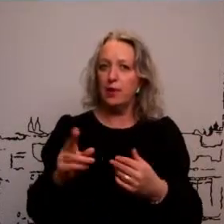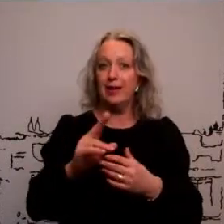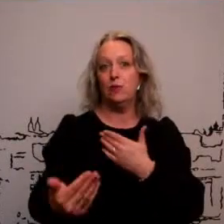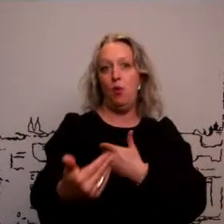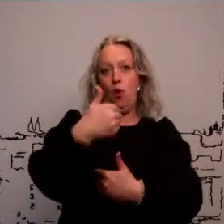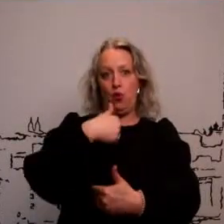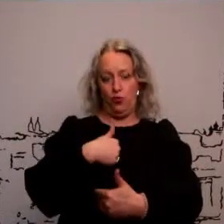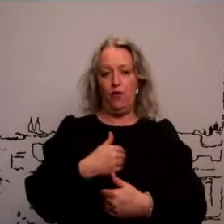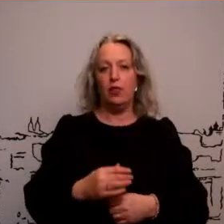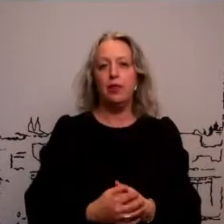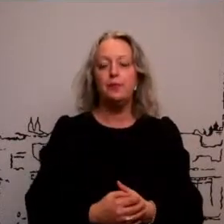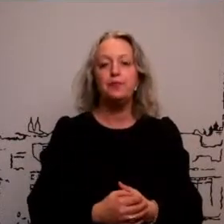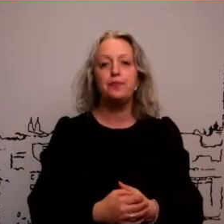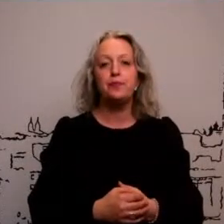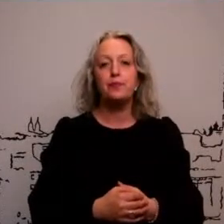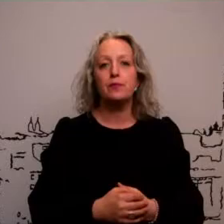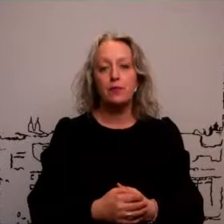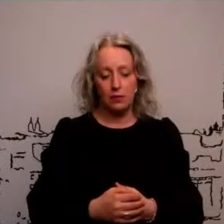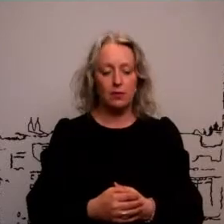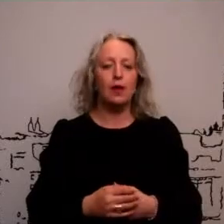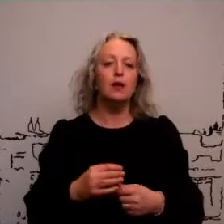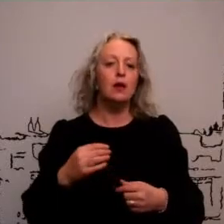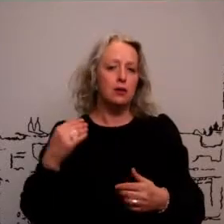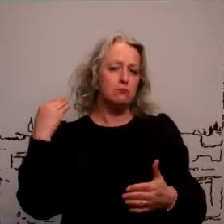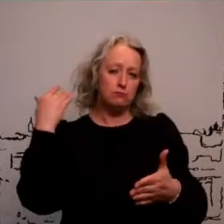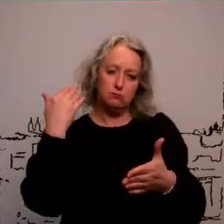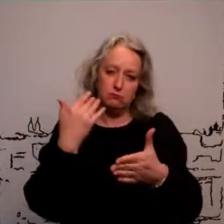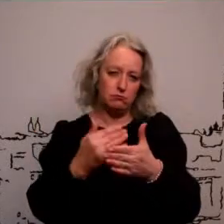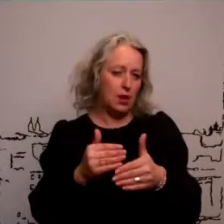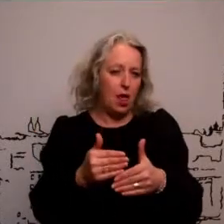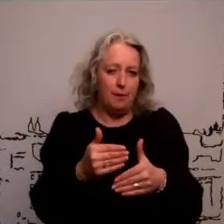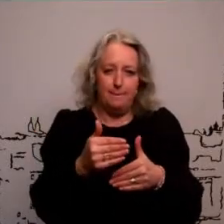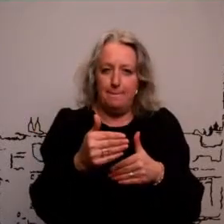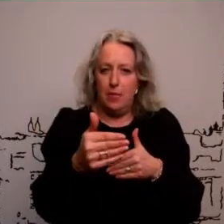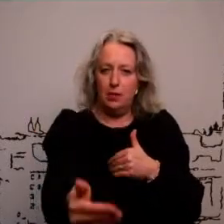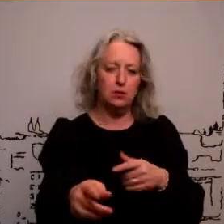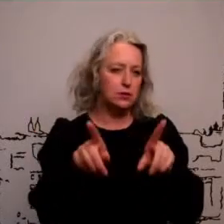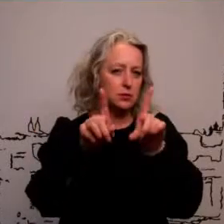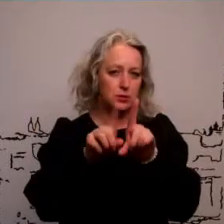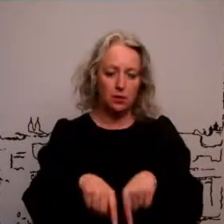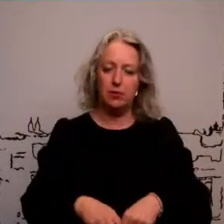pöörduvad. Ja see on nüüd ka jätkunud ja ilmselt noh, jätkub veel mõnda aega,